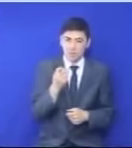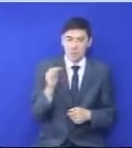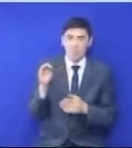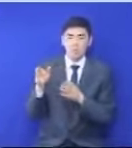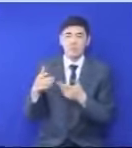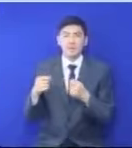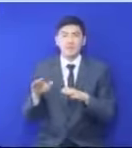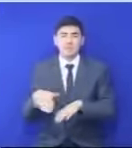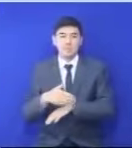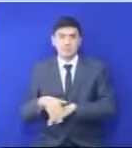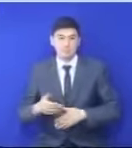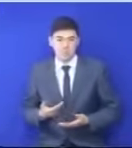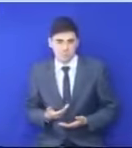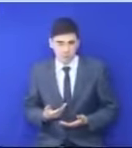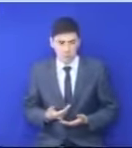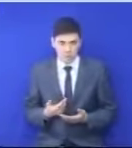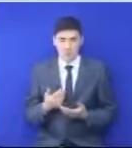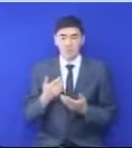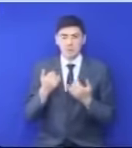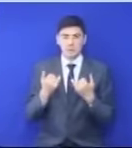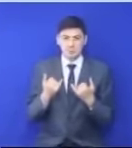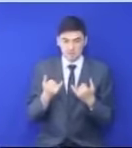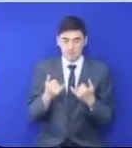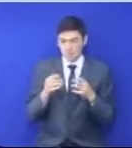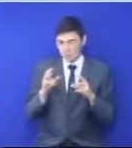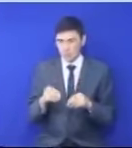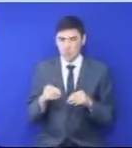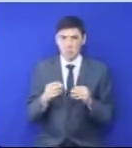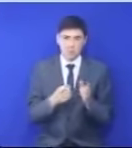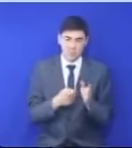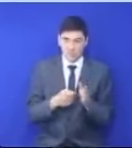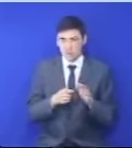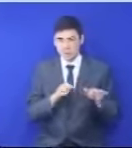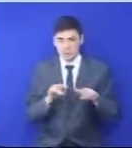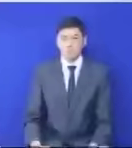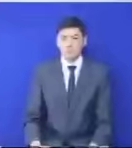азаматшаның мекен тұрағын анықтауға қатысты тиесілі жұмыстардың барлығы толық түрде жүргізілуде.